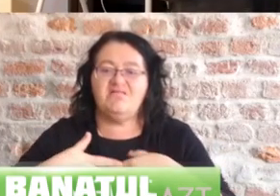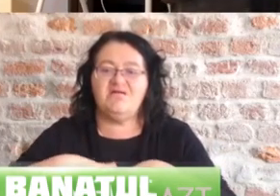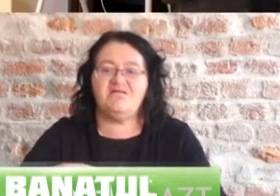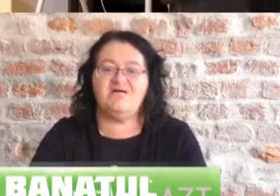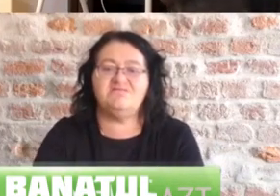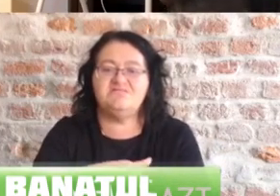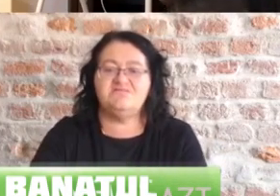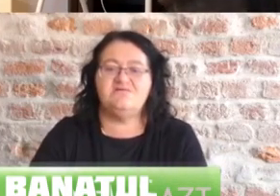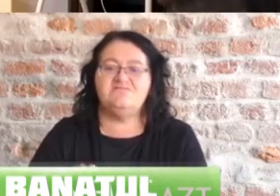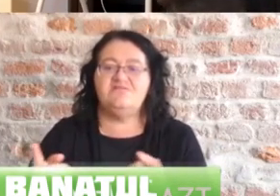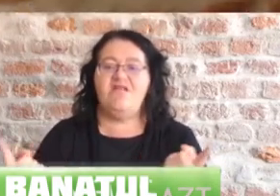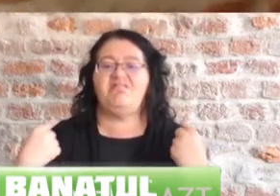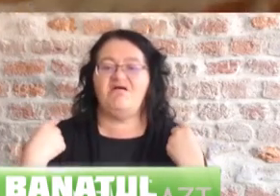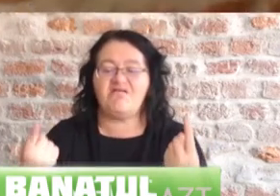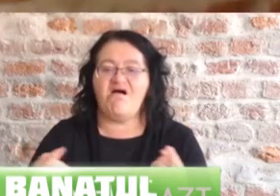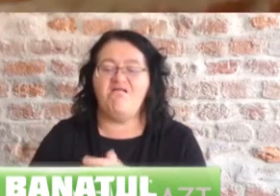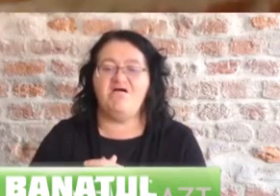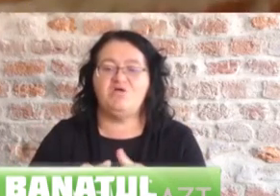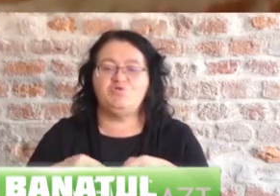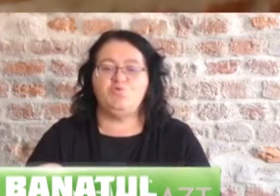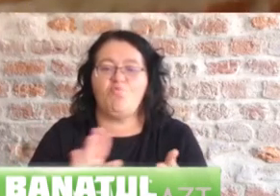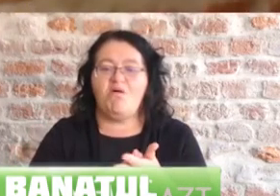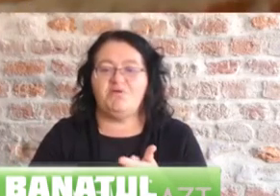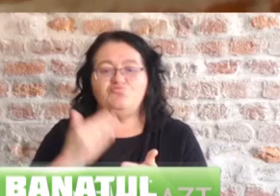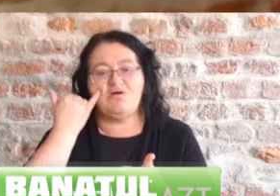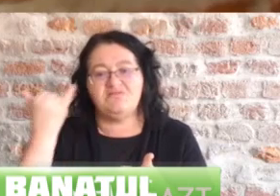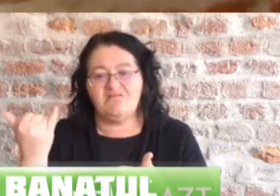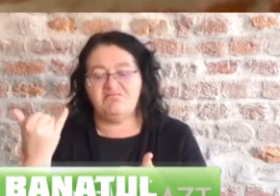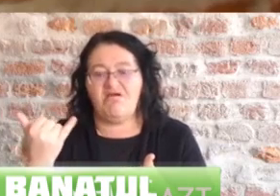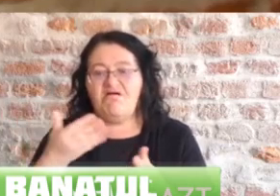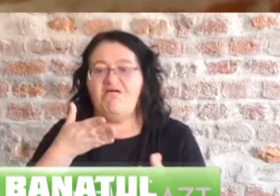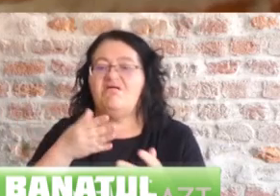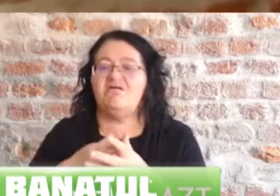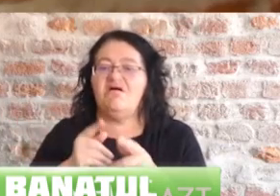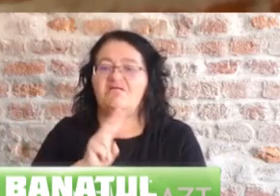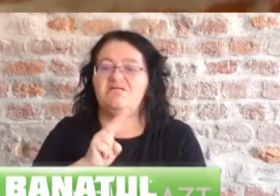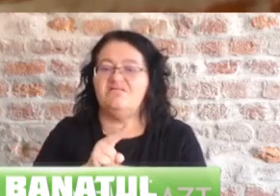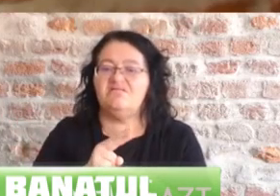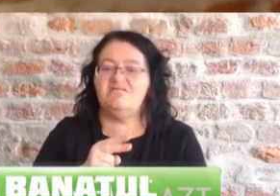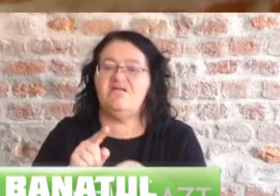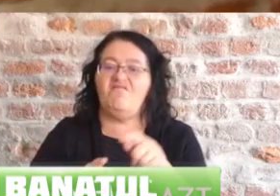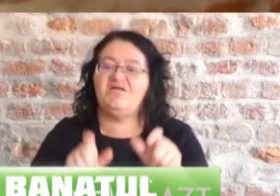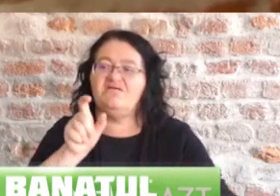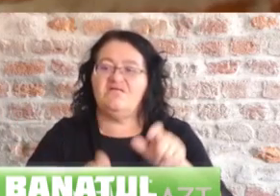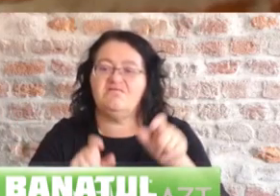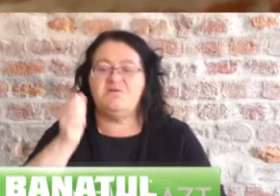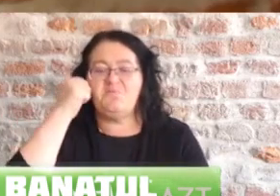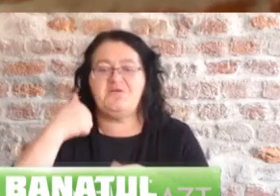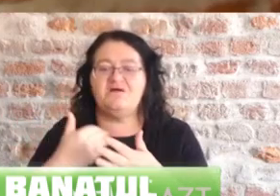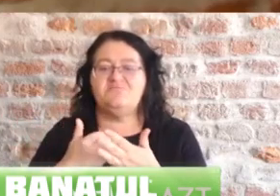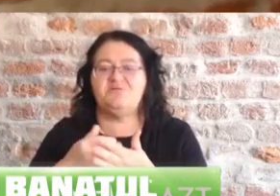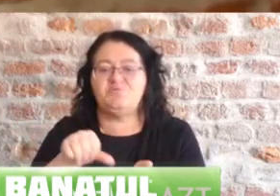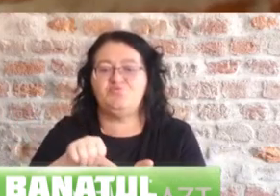și străzile laterale. Juriul apreciază acest concept care accentuează caracterul de grădină-piață specific